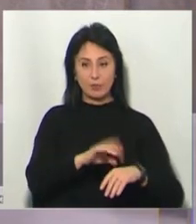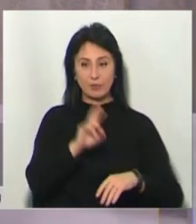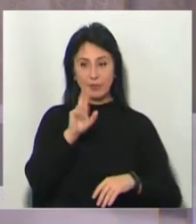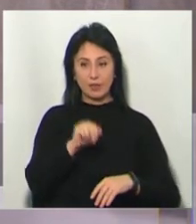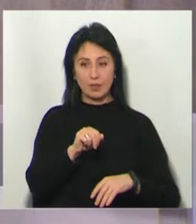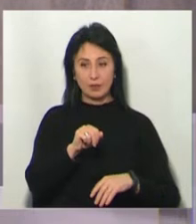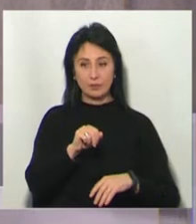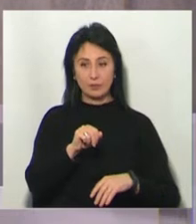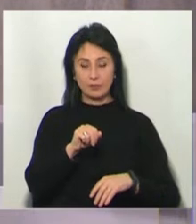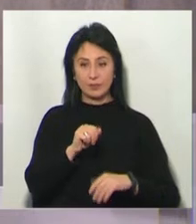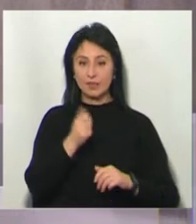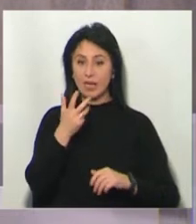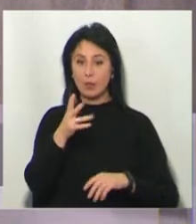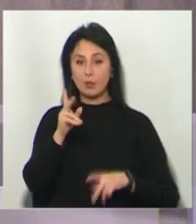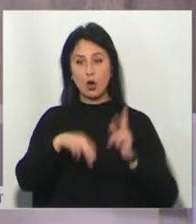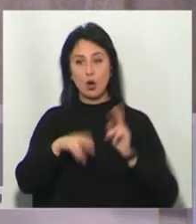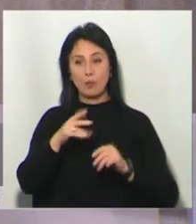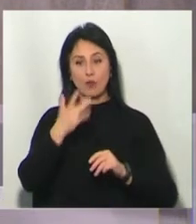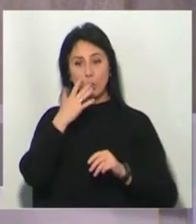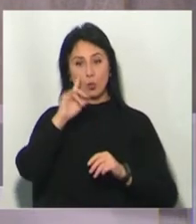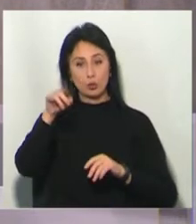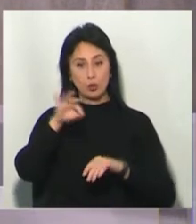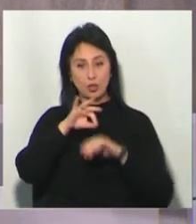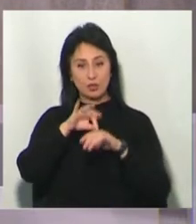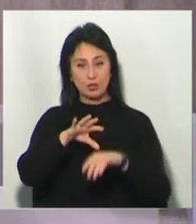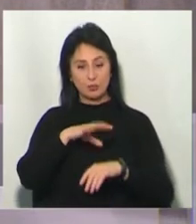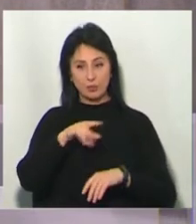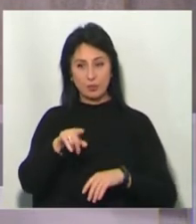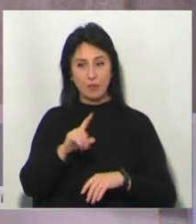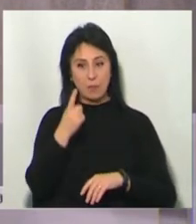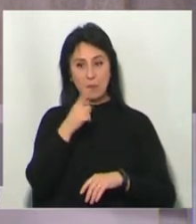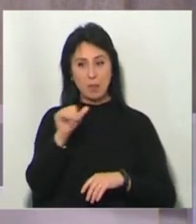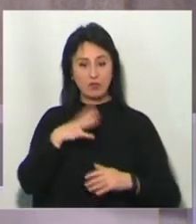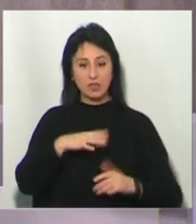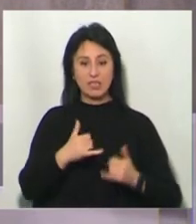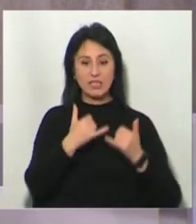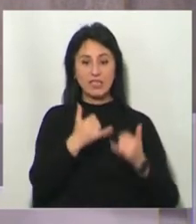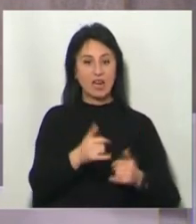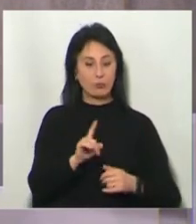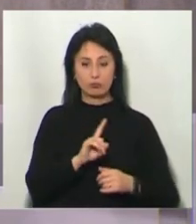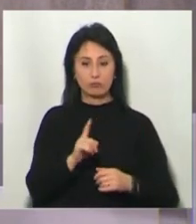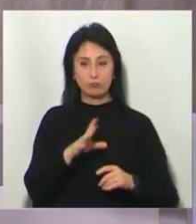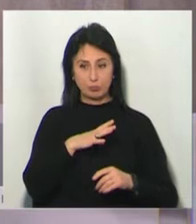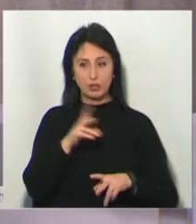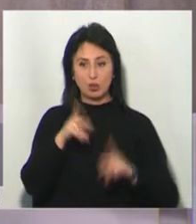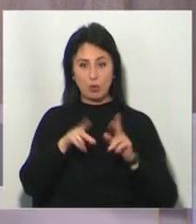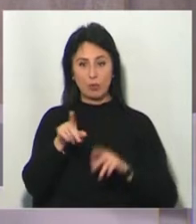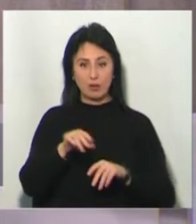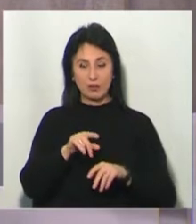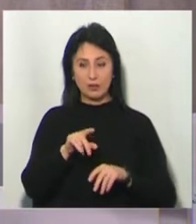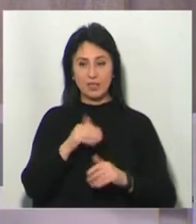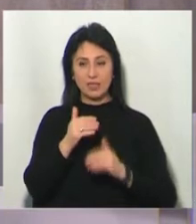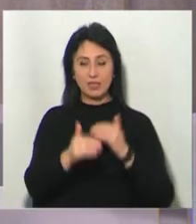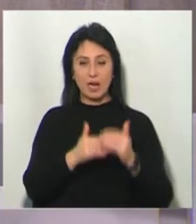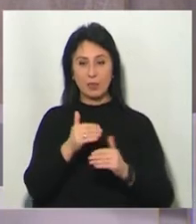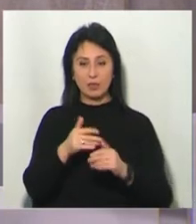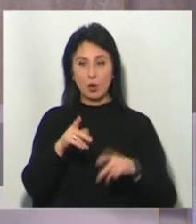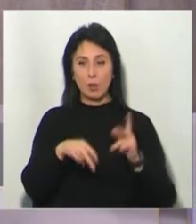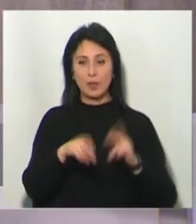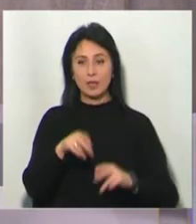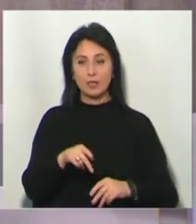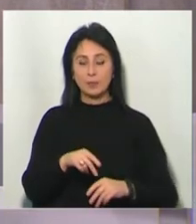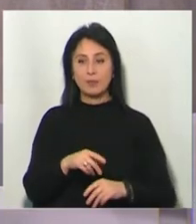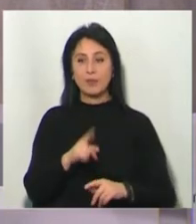da, rândei mei operație uțhoi și ceata rebuli, sa raris marto sa cartul smașta bit ceata rebuli, armate buli